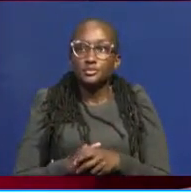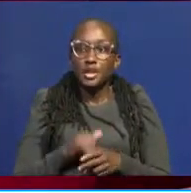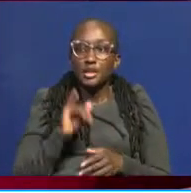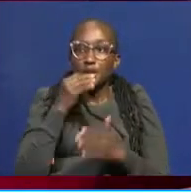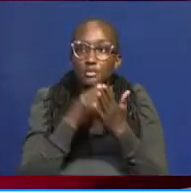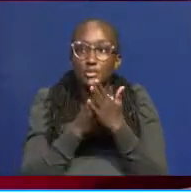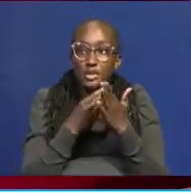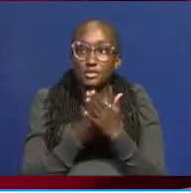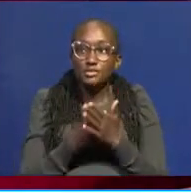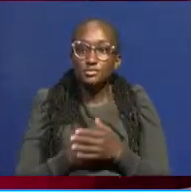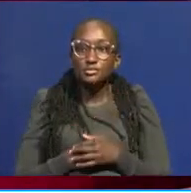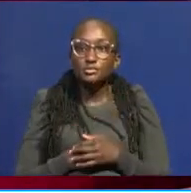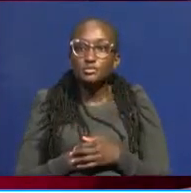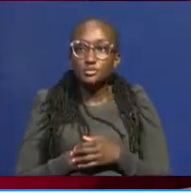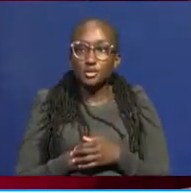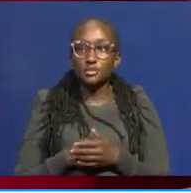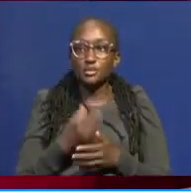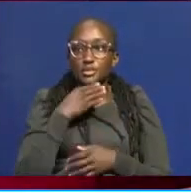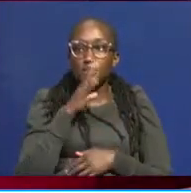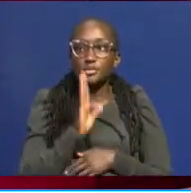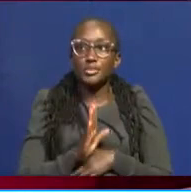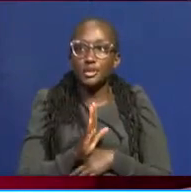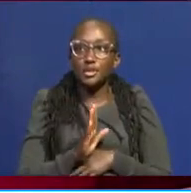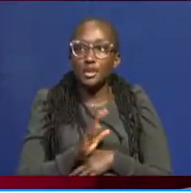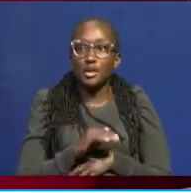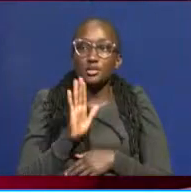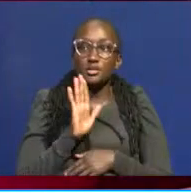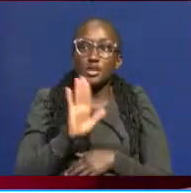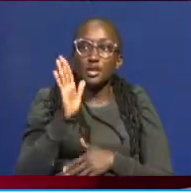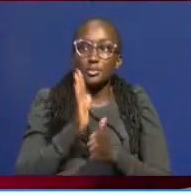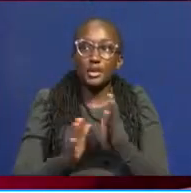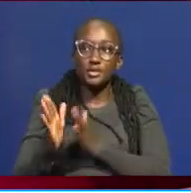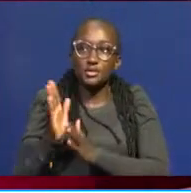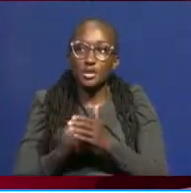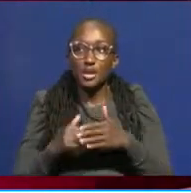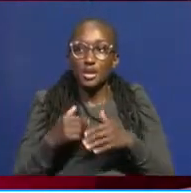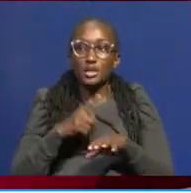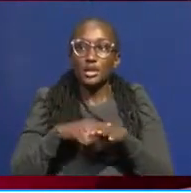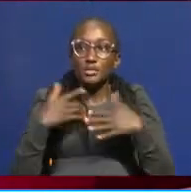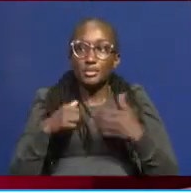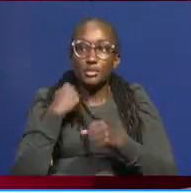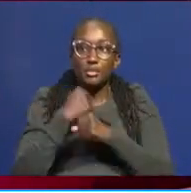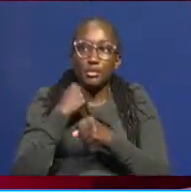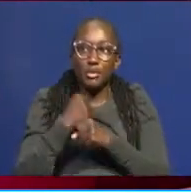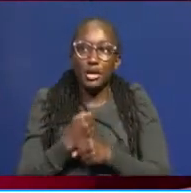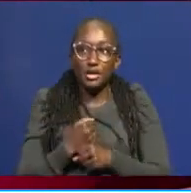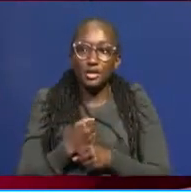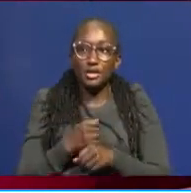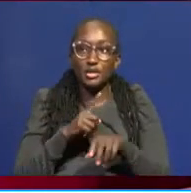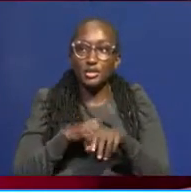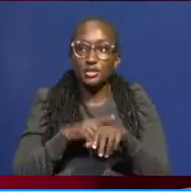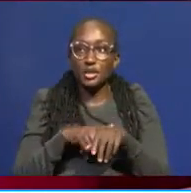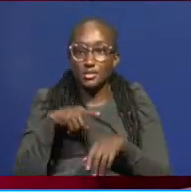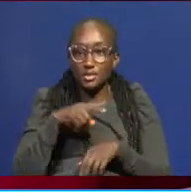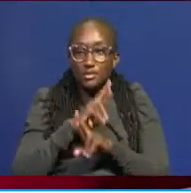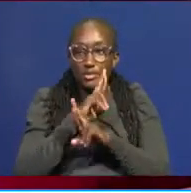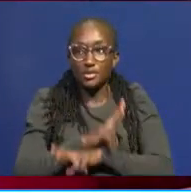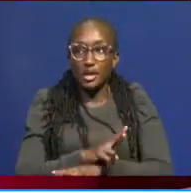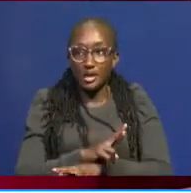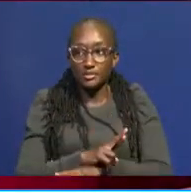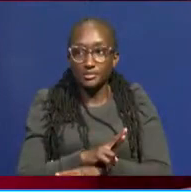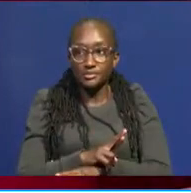Malipo haya, Bwana Spika, yana mipangilio yao. Watu wanapofanya kazi ni kwamba wakati akiwa